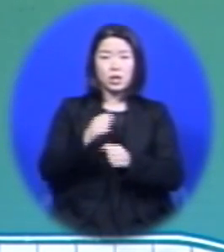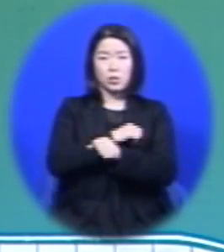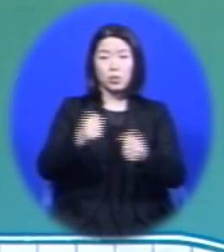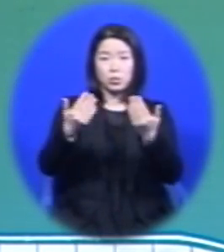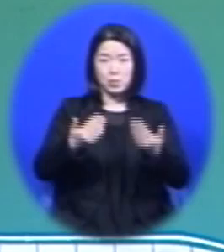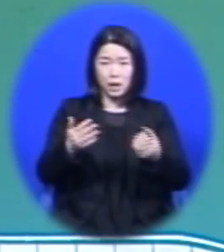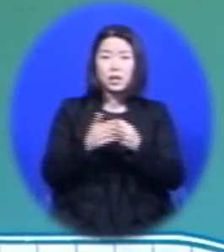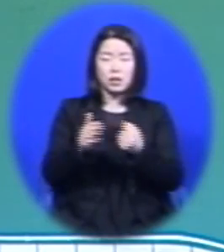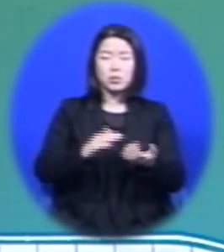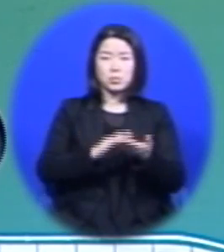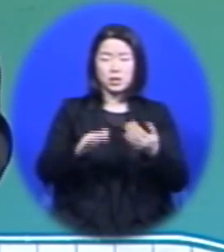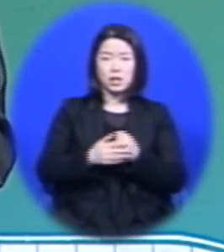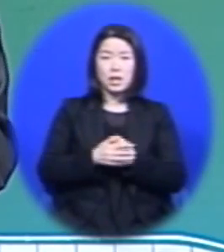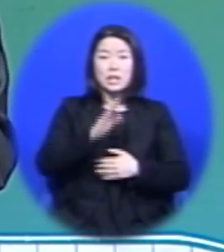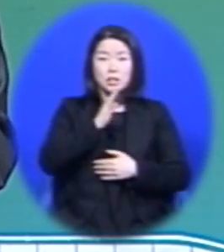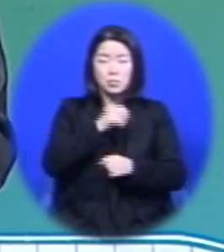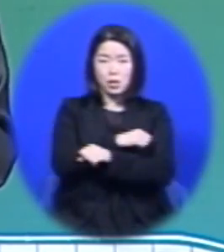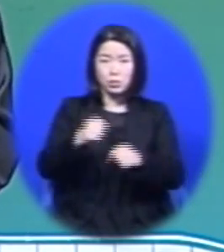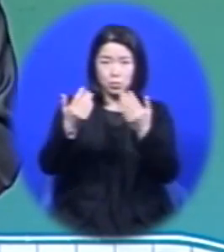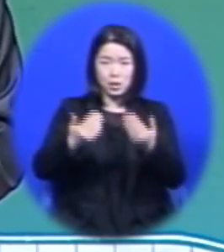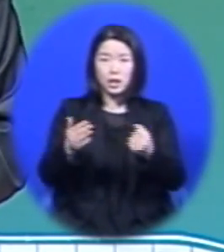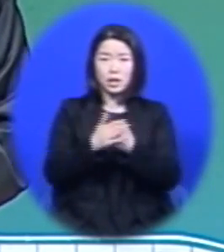용서받았기 때문에. 정말 용서받았기 때문에.